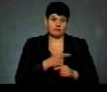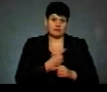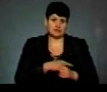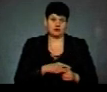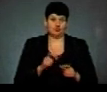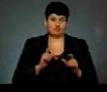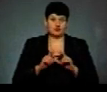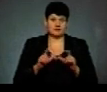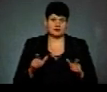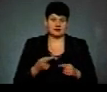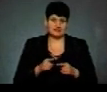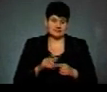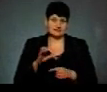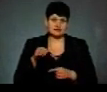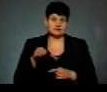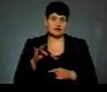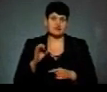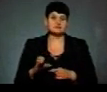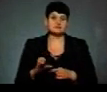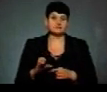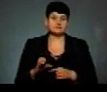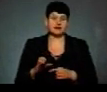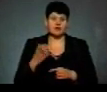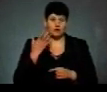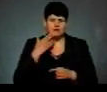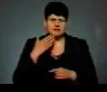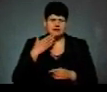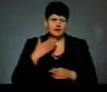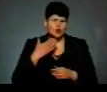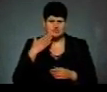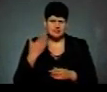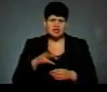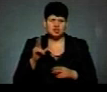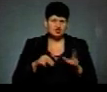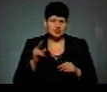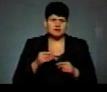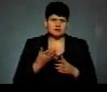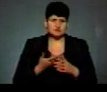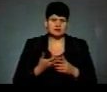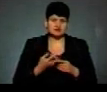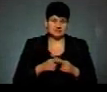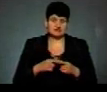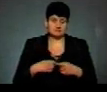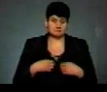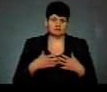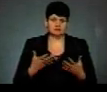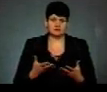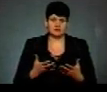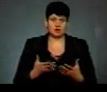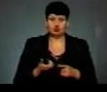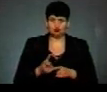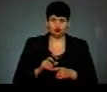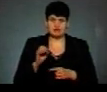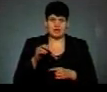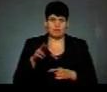свої іспити – це стреси. Коли це на випускному курсі, коли це останній шанс, коли такі великі ставки, звісно, що стрес. Звісно, вона реагувала дуже